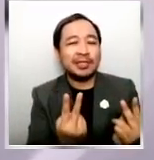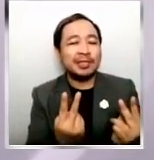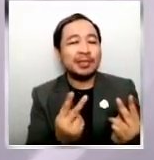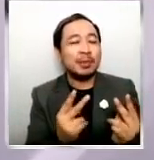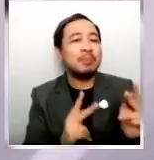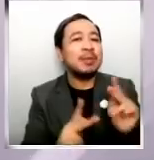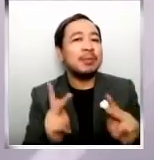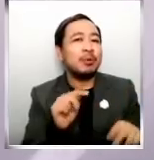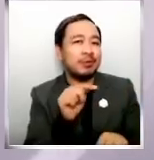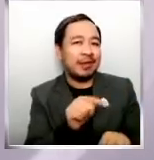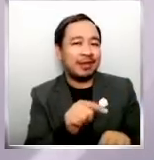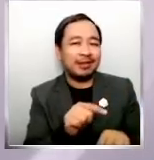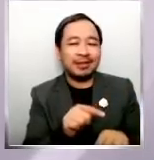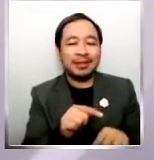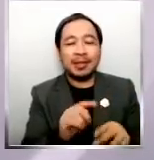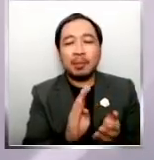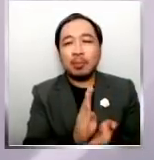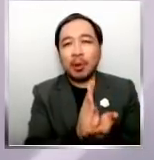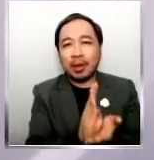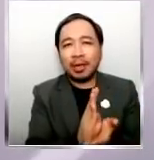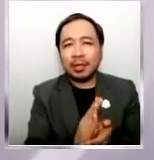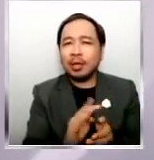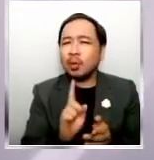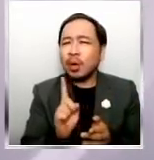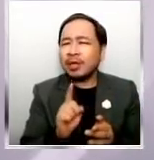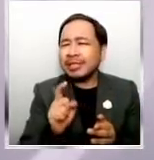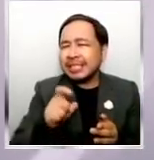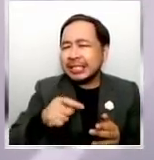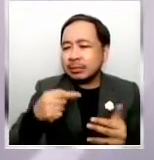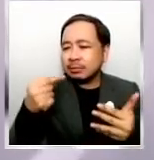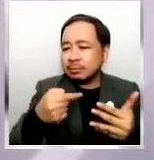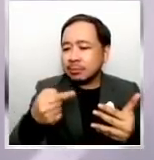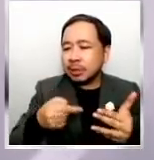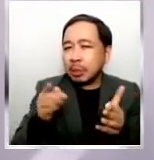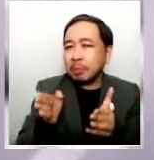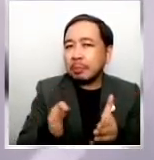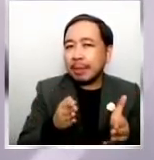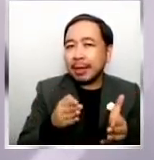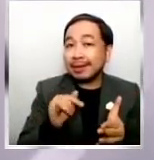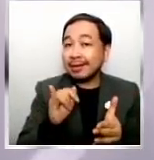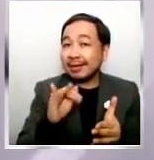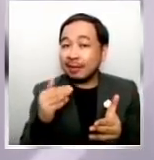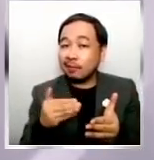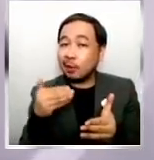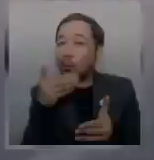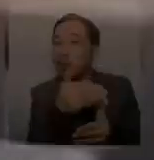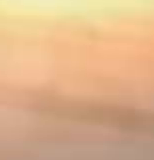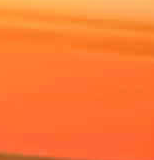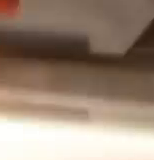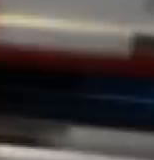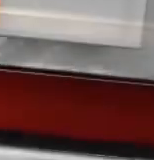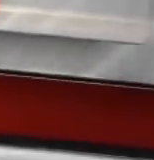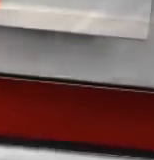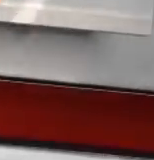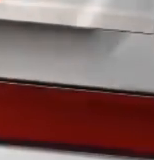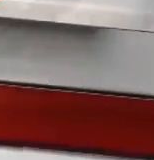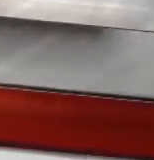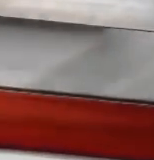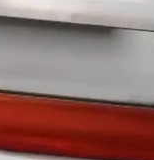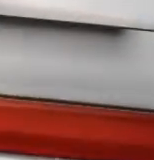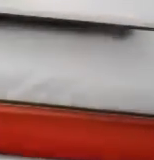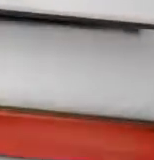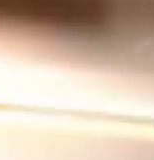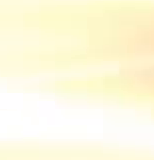kailangang ihanda kapag papuntang Boracay sa biyaheng new normal? Yan ang live na tinutukan ni